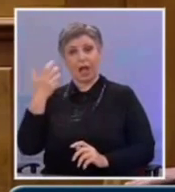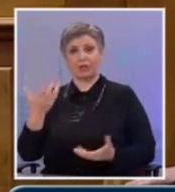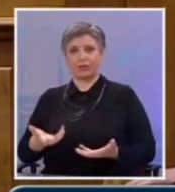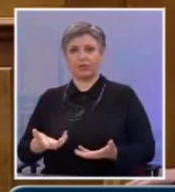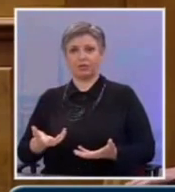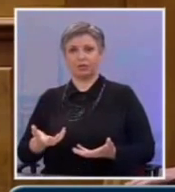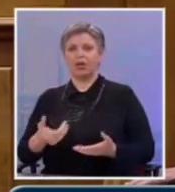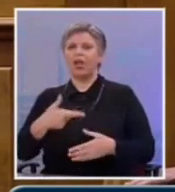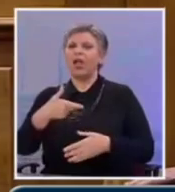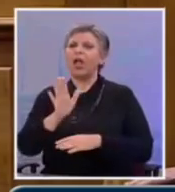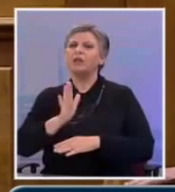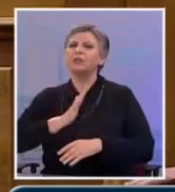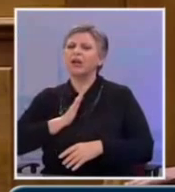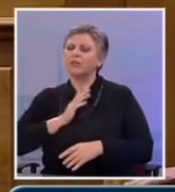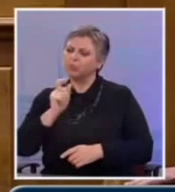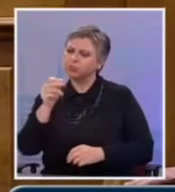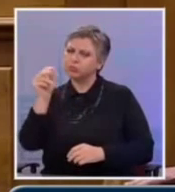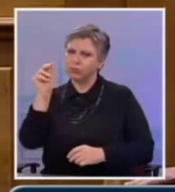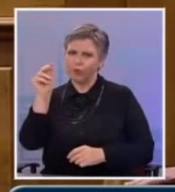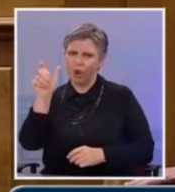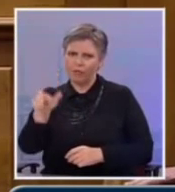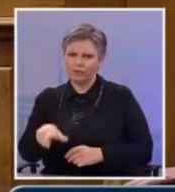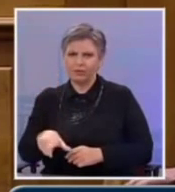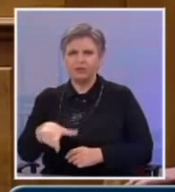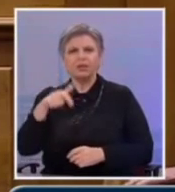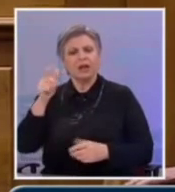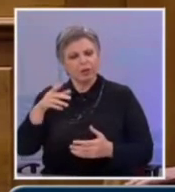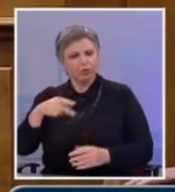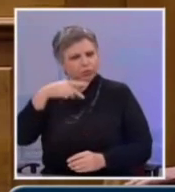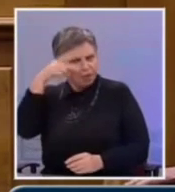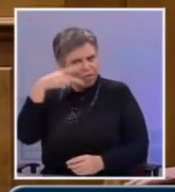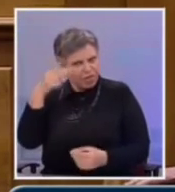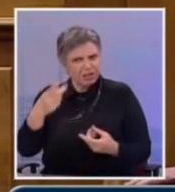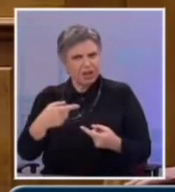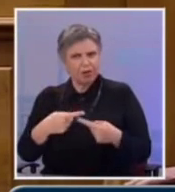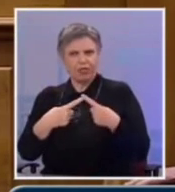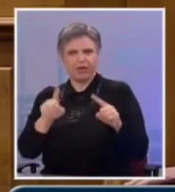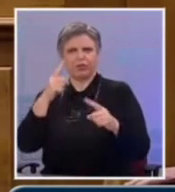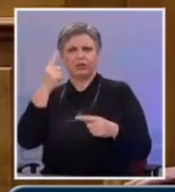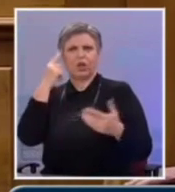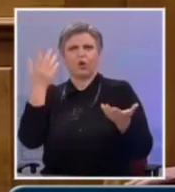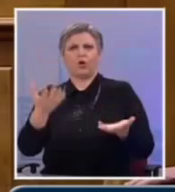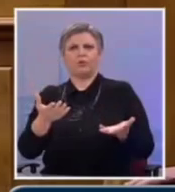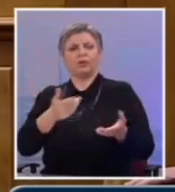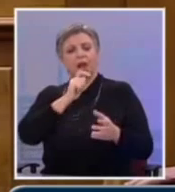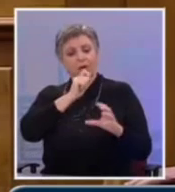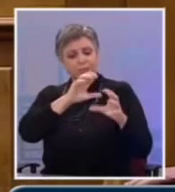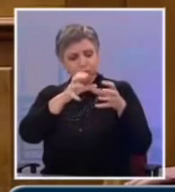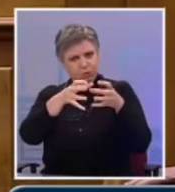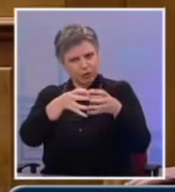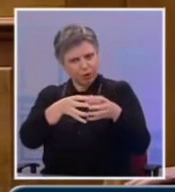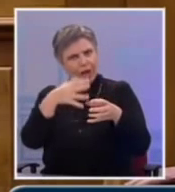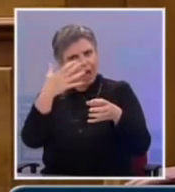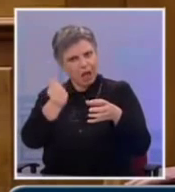βουλευτής βρε αδελφέ έχει το δικαίωμα να έχει άλλη άποψη από αυτή που έχει το κόμμα του μέσα από τις συλλογικές